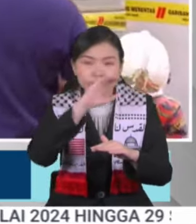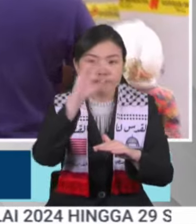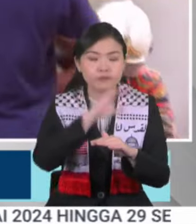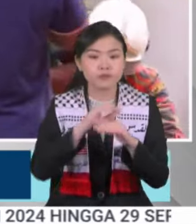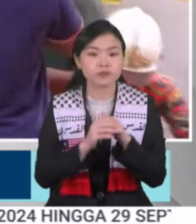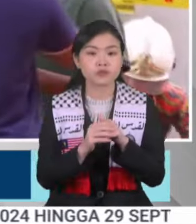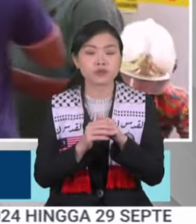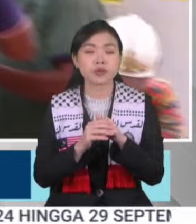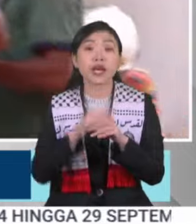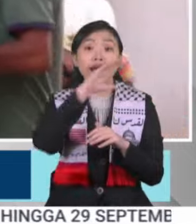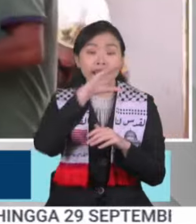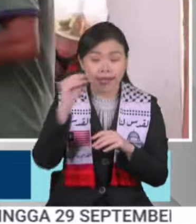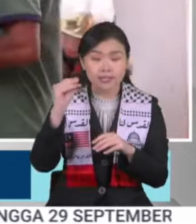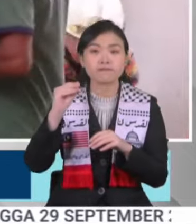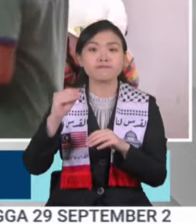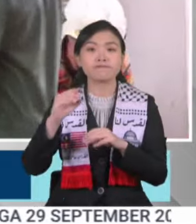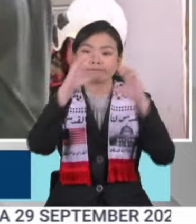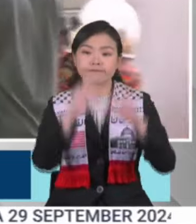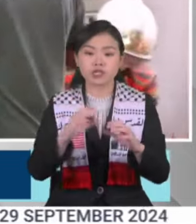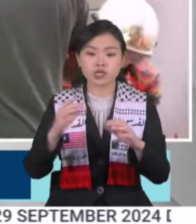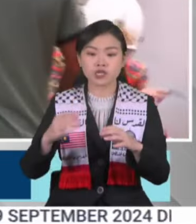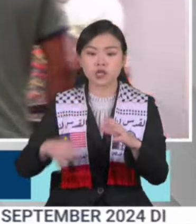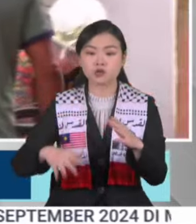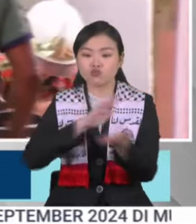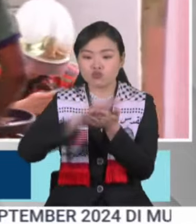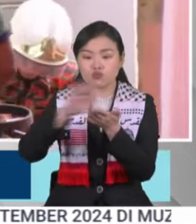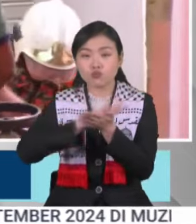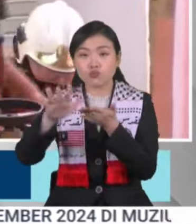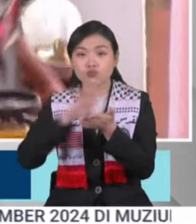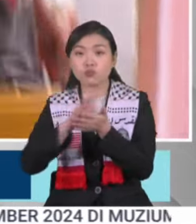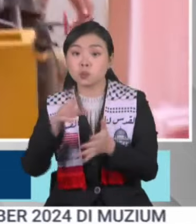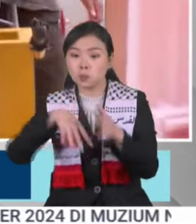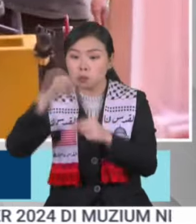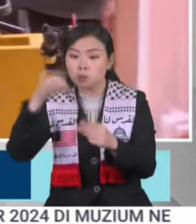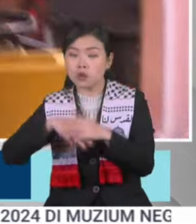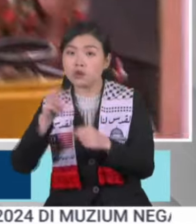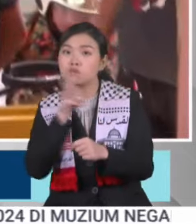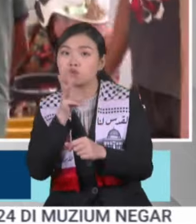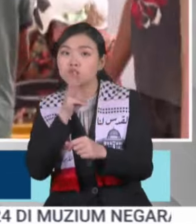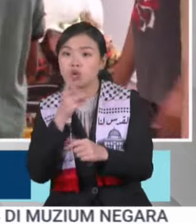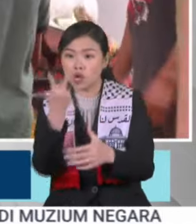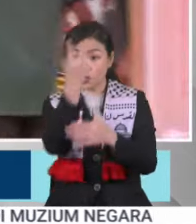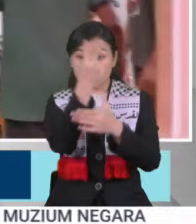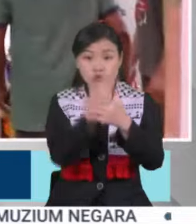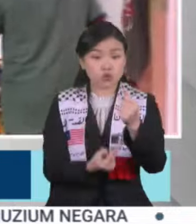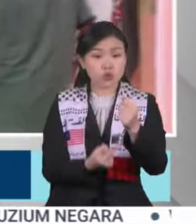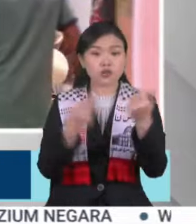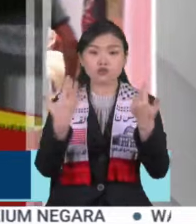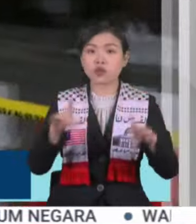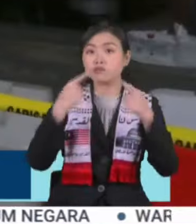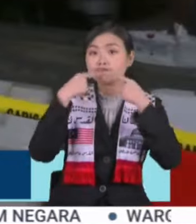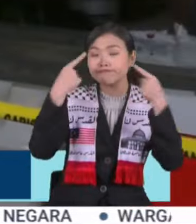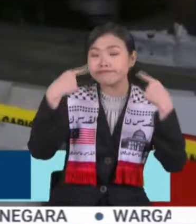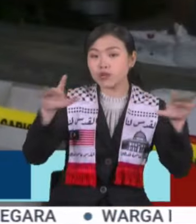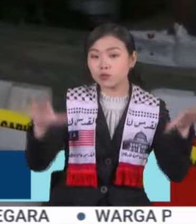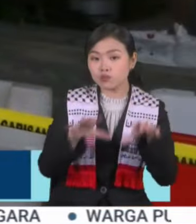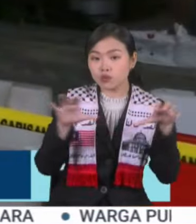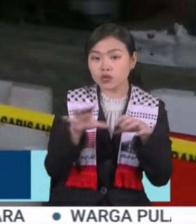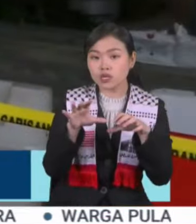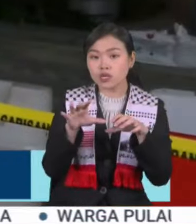dan flashing yang telah pun digunakan dalam operasi semalam. Kedua-dua teknik ini berjaya dilakukan